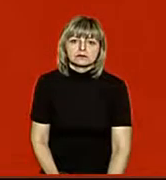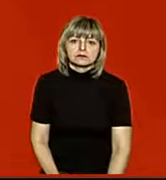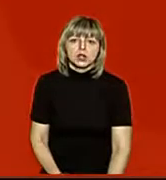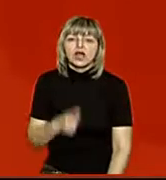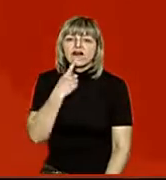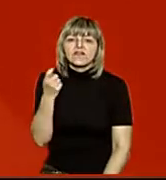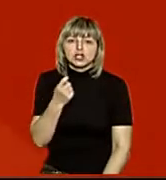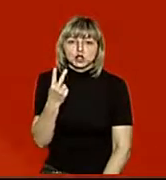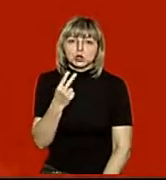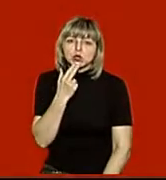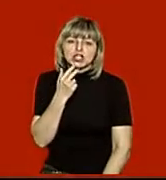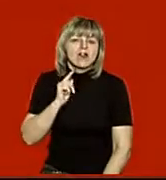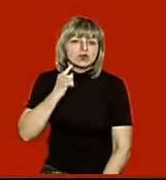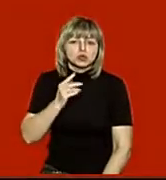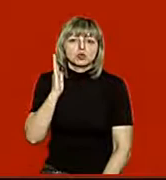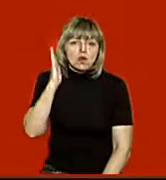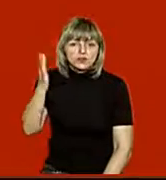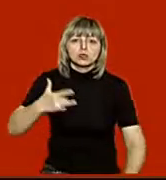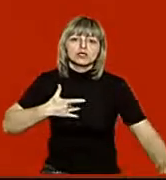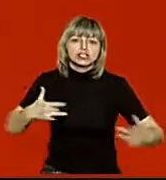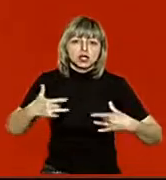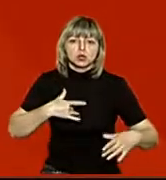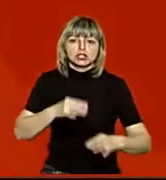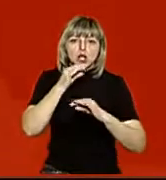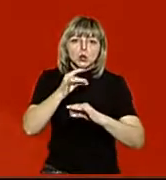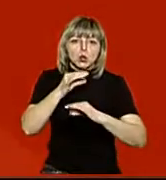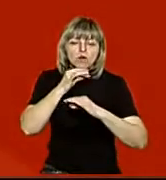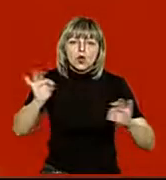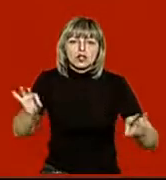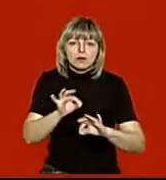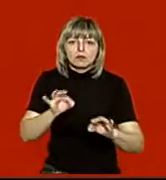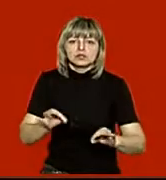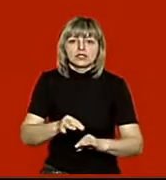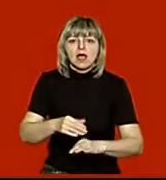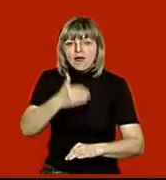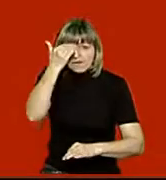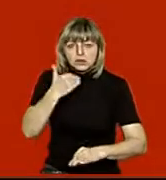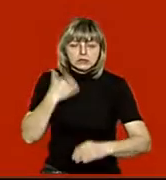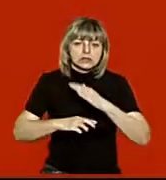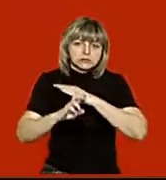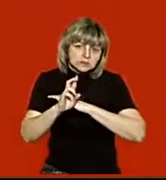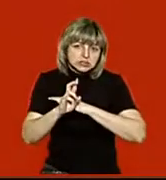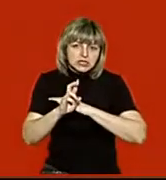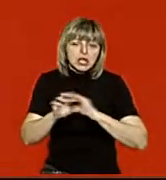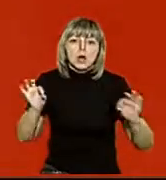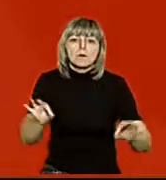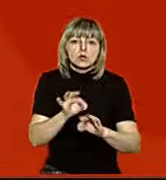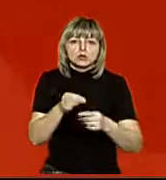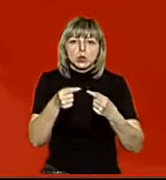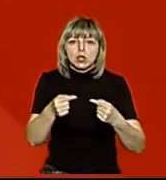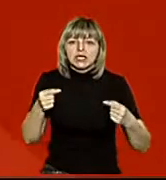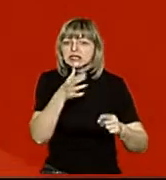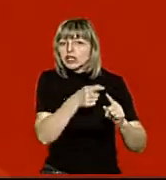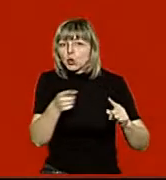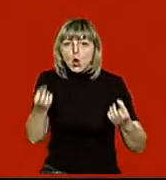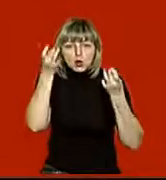У неділю 2 червня у Луцьку відбудеться концерт духової музики. У кафедральному костелі святих апостолів Петра і Павла музику різних епох